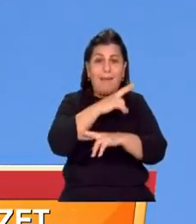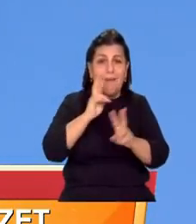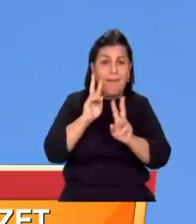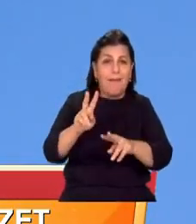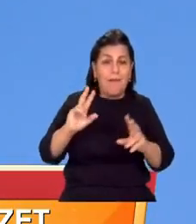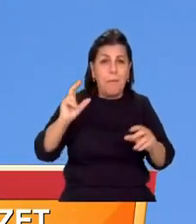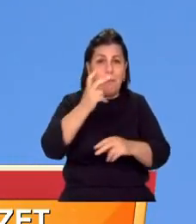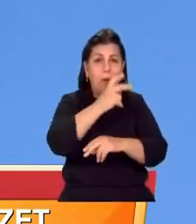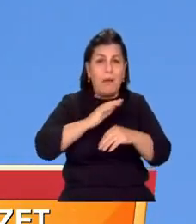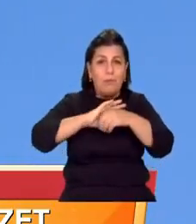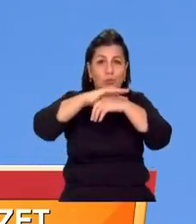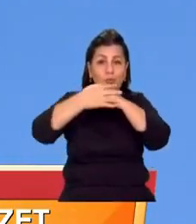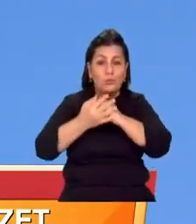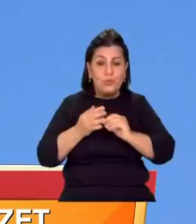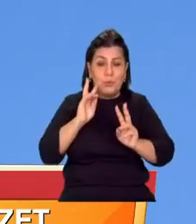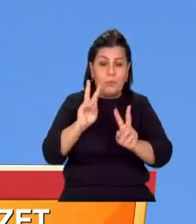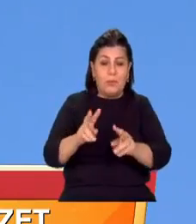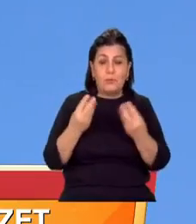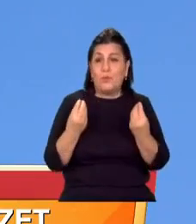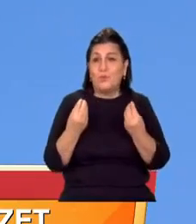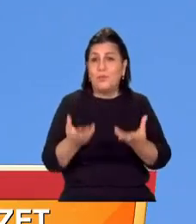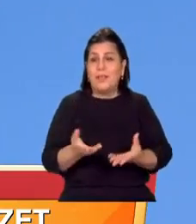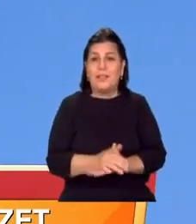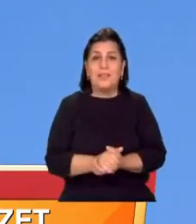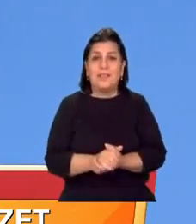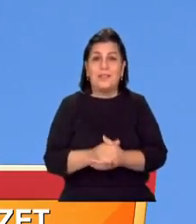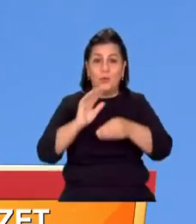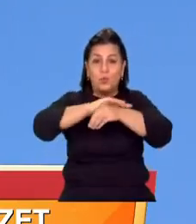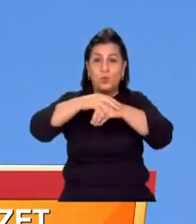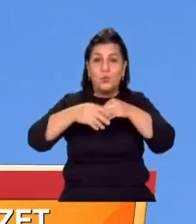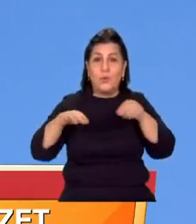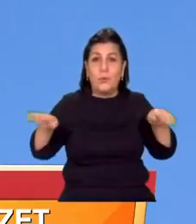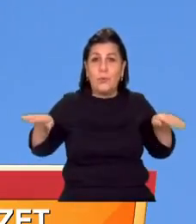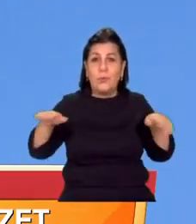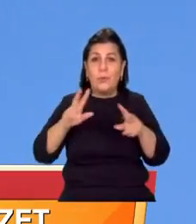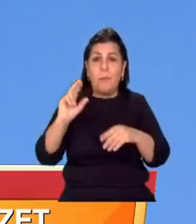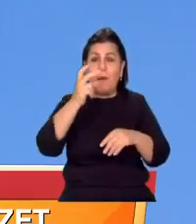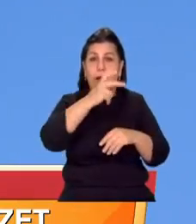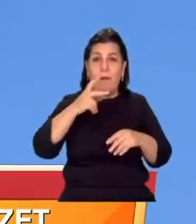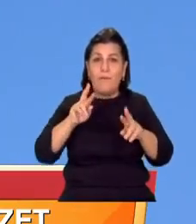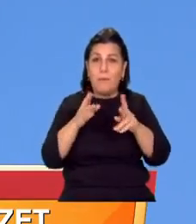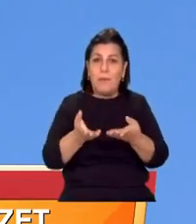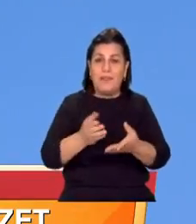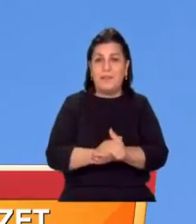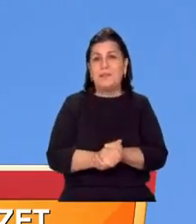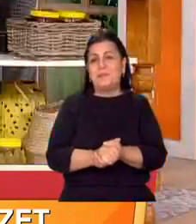kadar güzel mavi üstü sanki bu üstü tüyleri mavi gibi